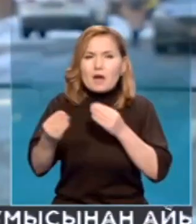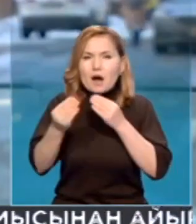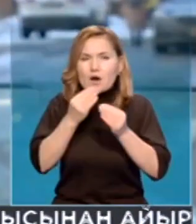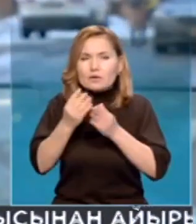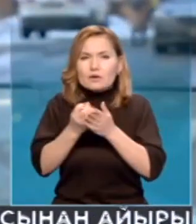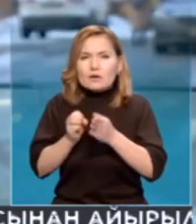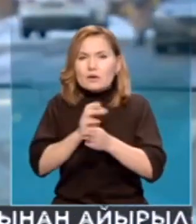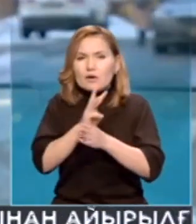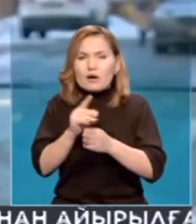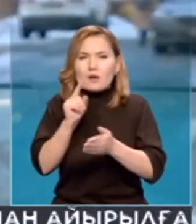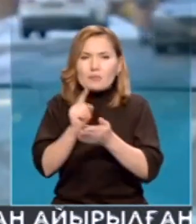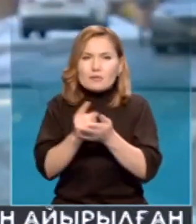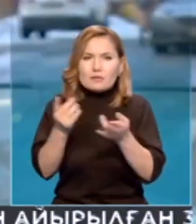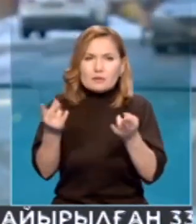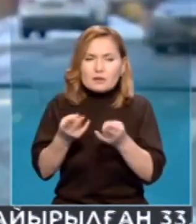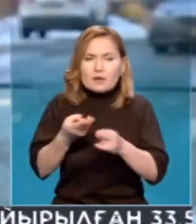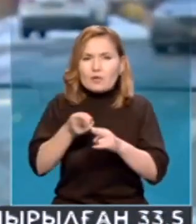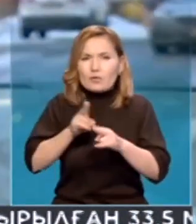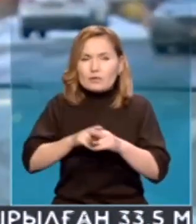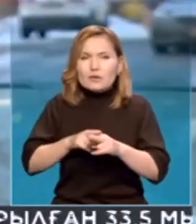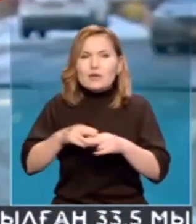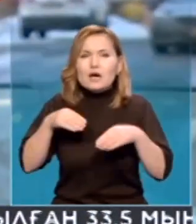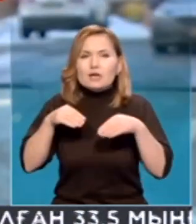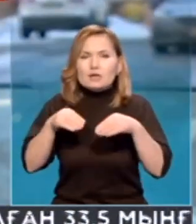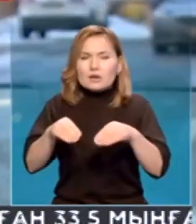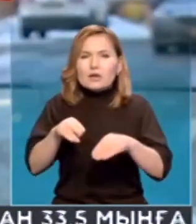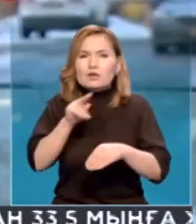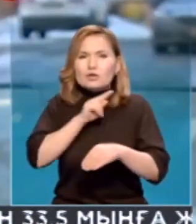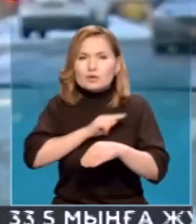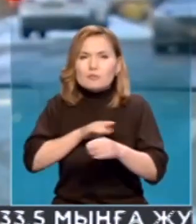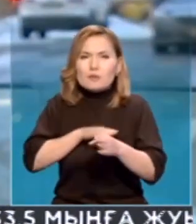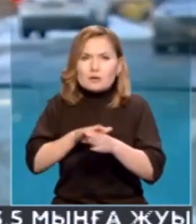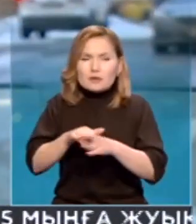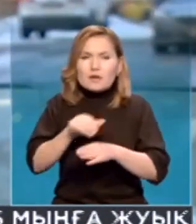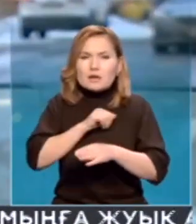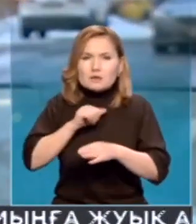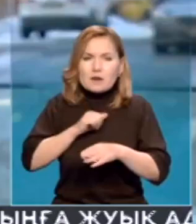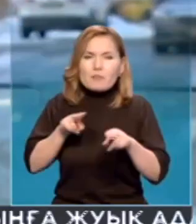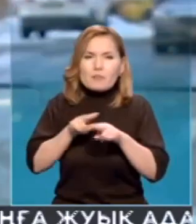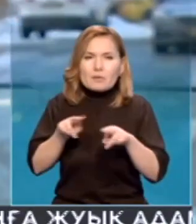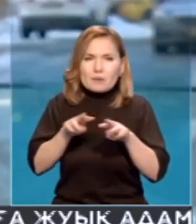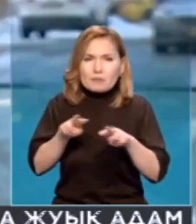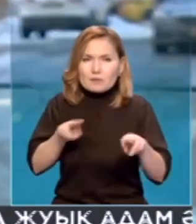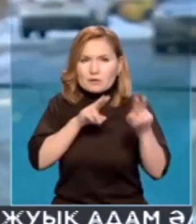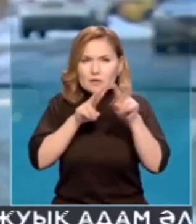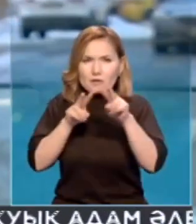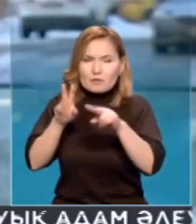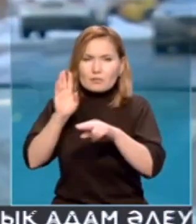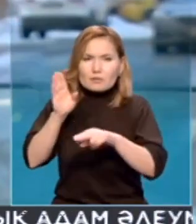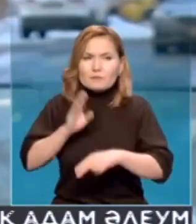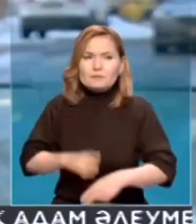қауіпсіздігін қамтамасыз ету үшін қажет. Соңтан дала жұмыстарының іске асуын өзі бақылауда ұстайтынын